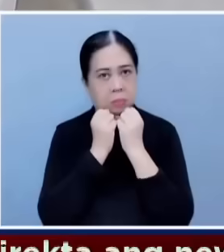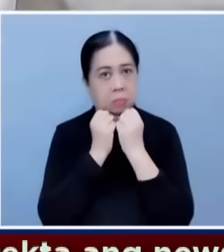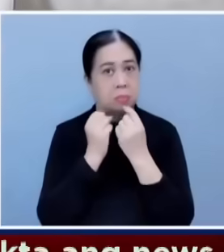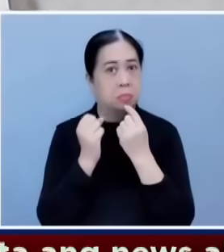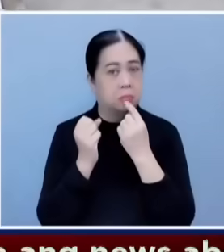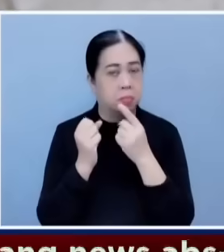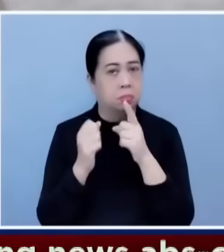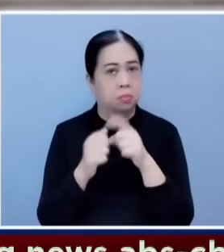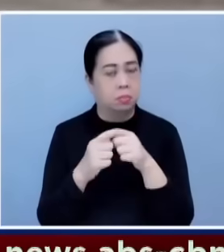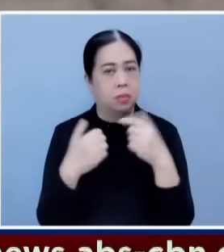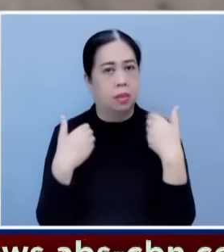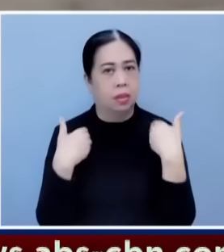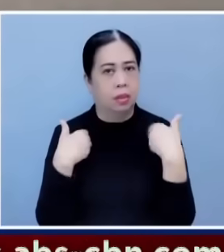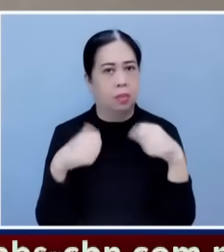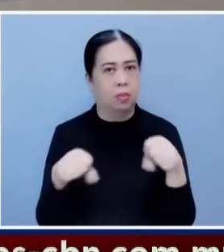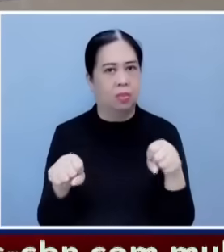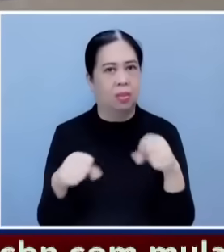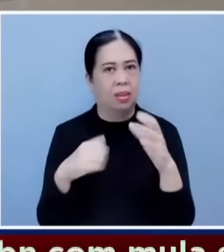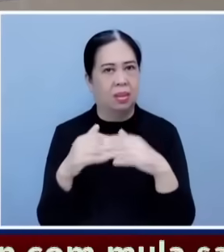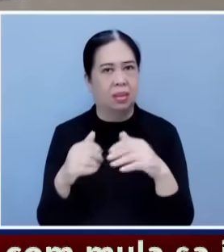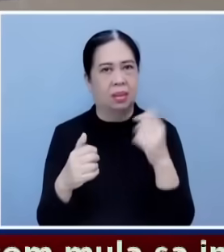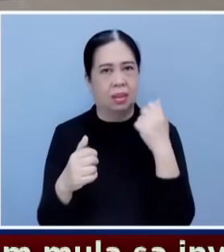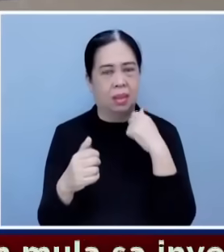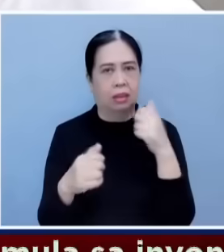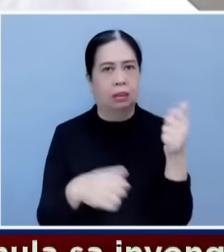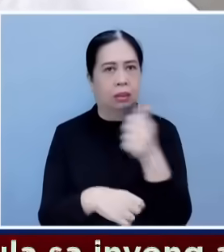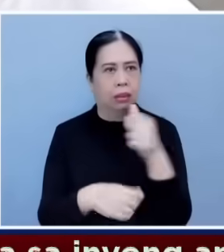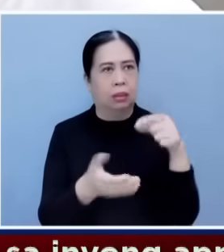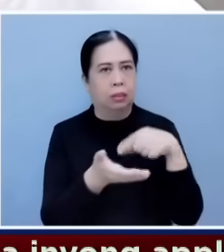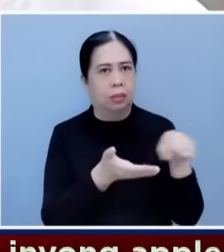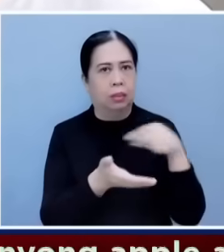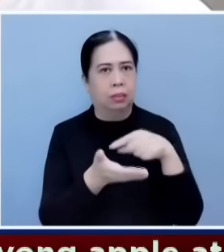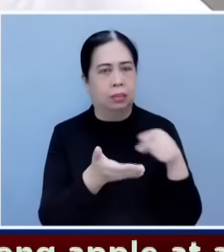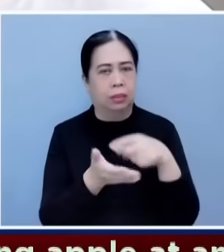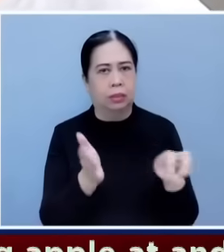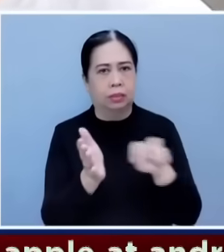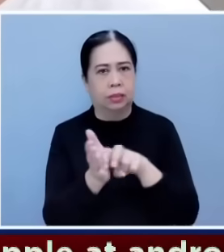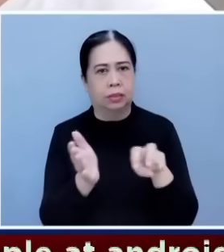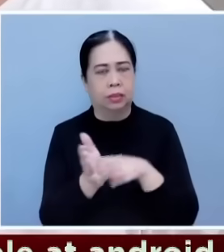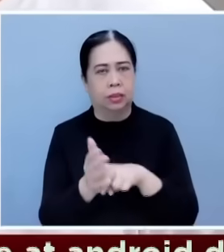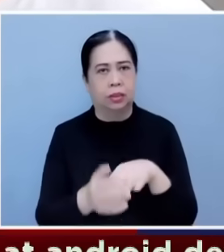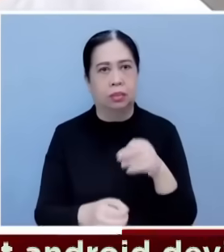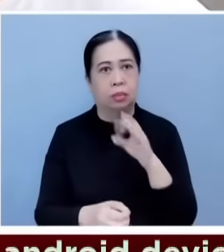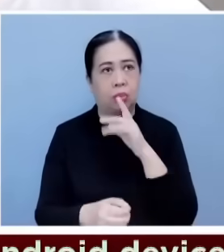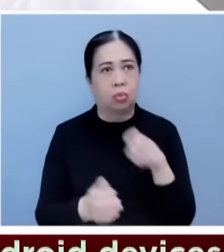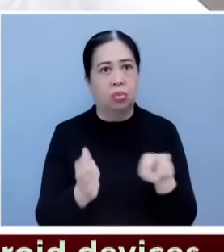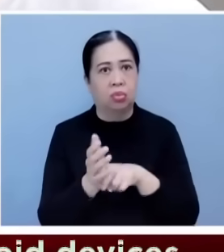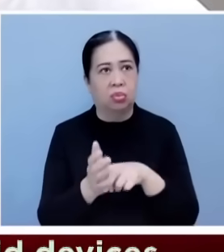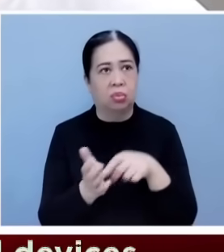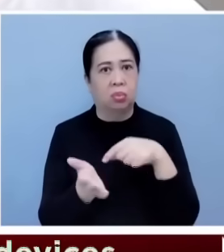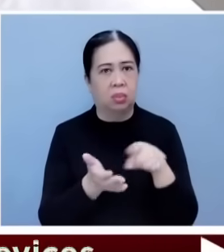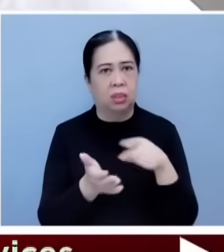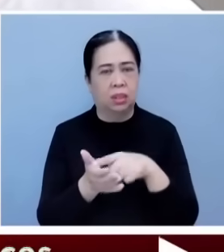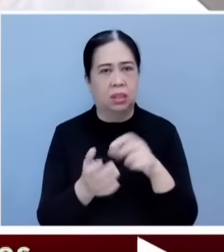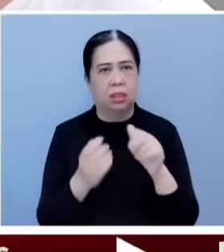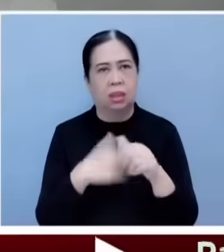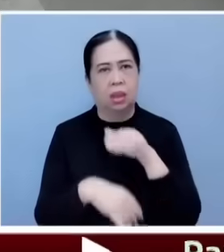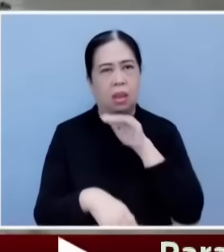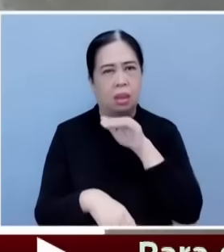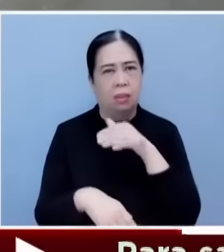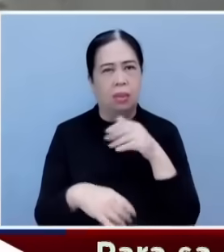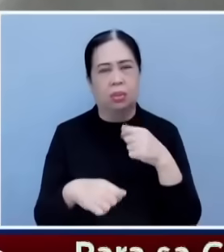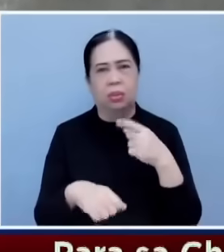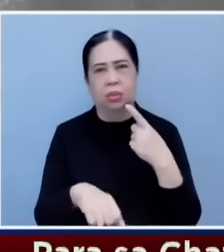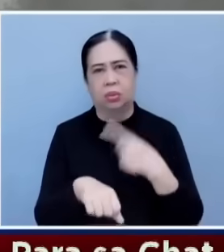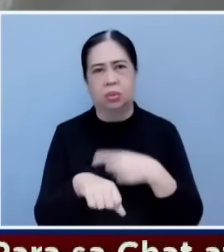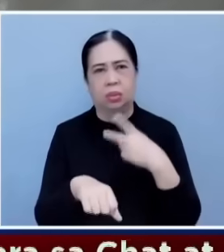ang pagkakaroon ng motor kesa araw-araw mamasahe. Kasi pag nagko-commute po talaga, yung risk po ng pagod na dodoble.